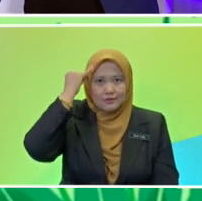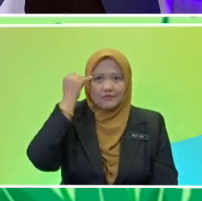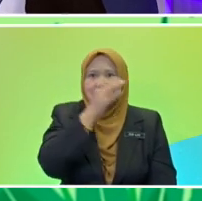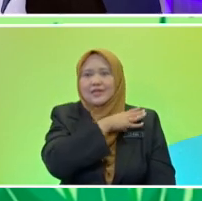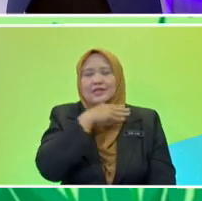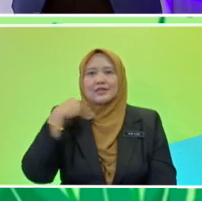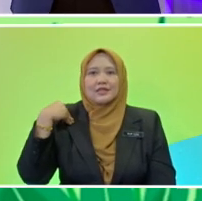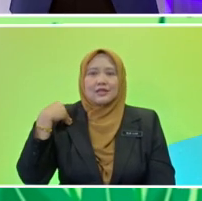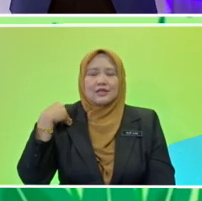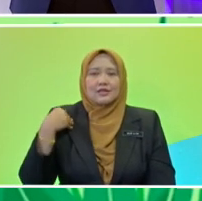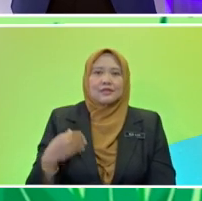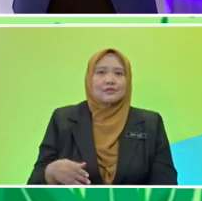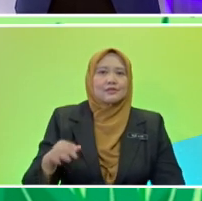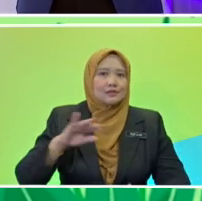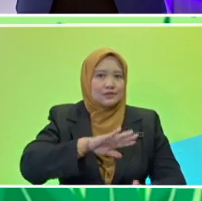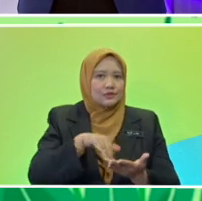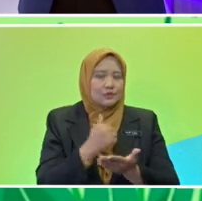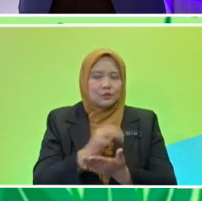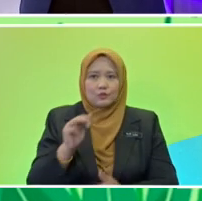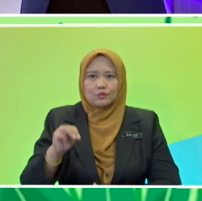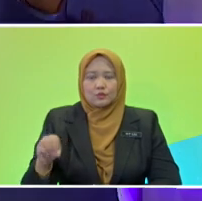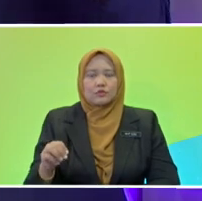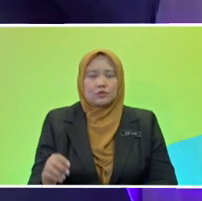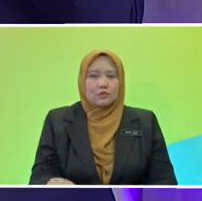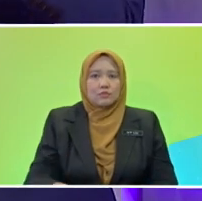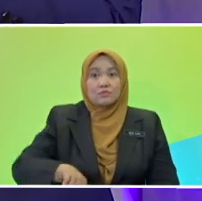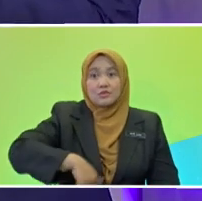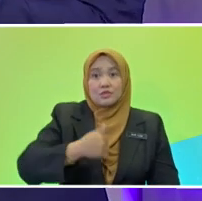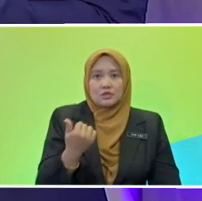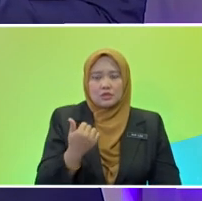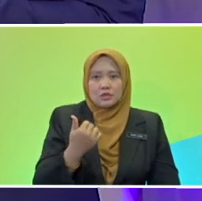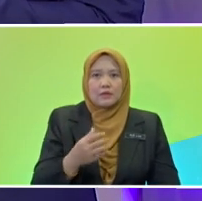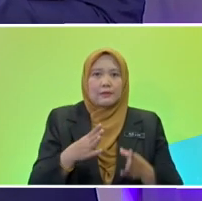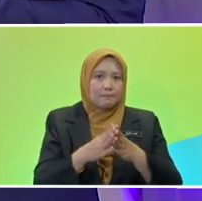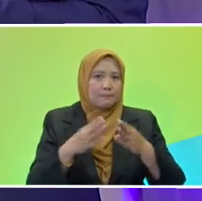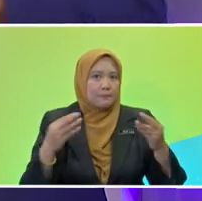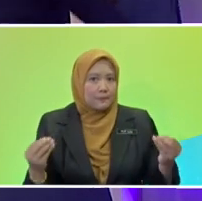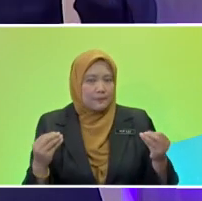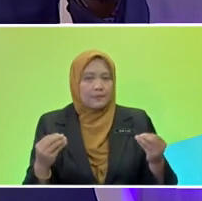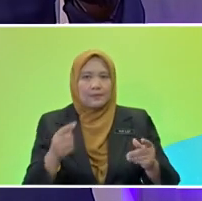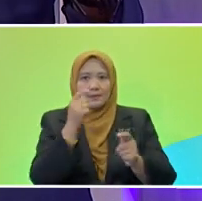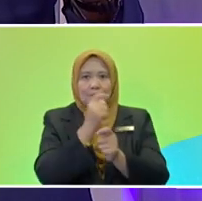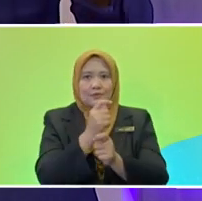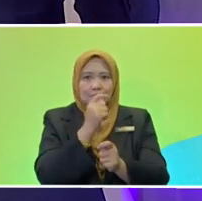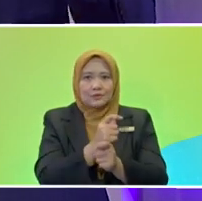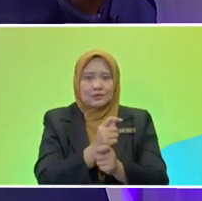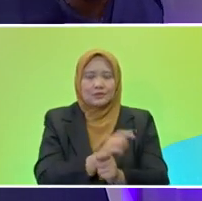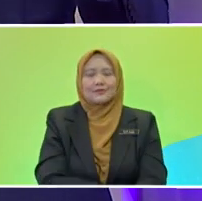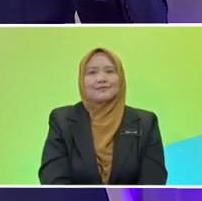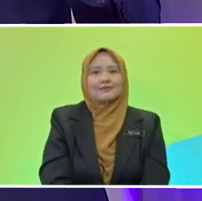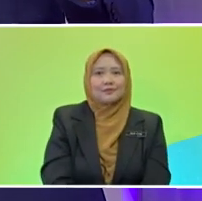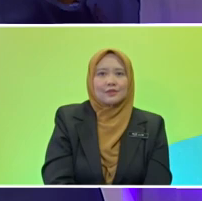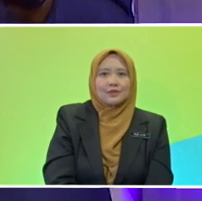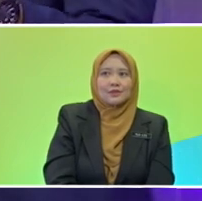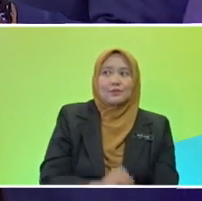4 persamaan tugas dan berkenaan tentang pokok terong dan juga pokok cemato dan Abah Ivan telah berjaya